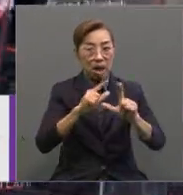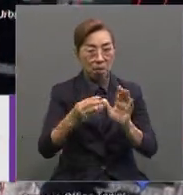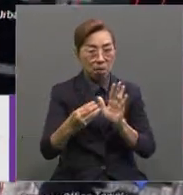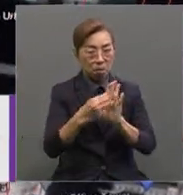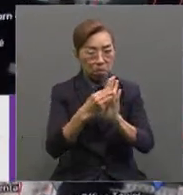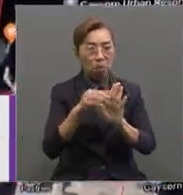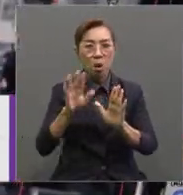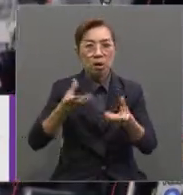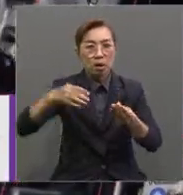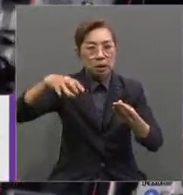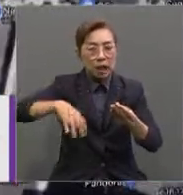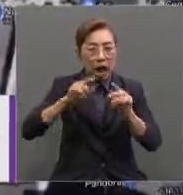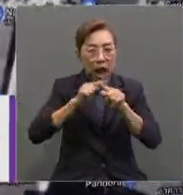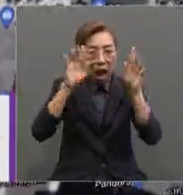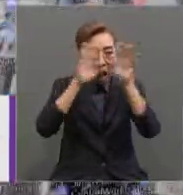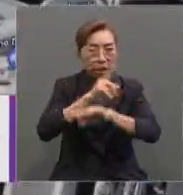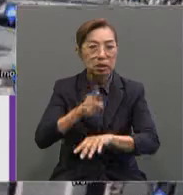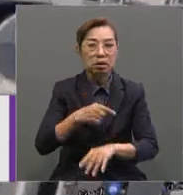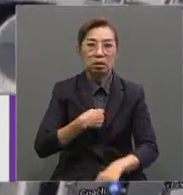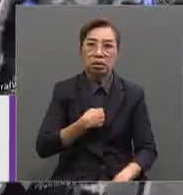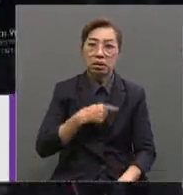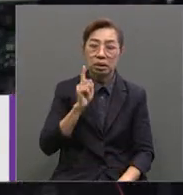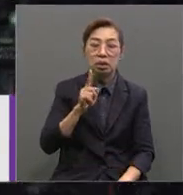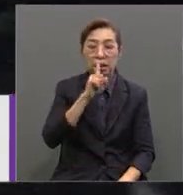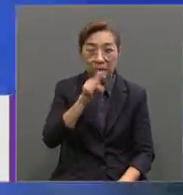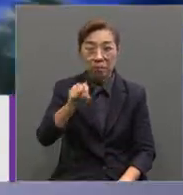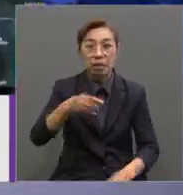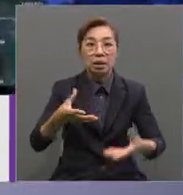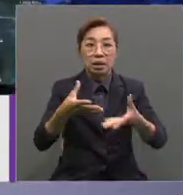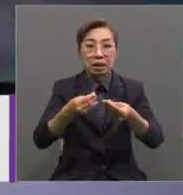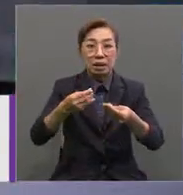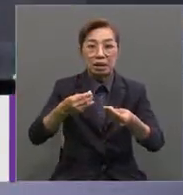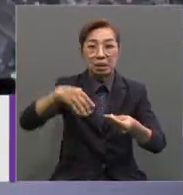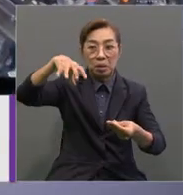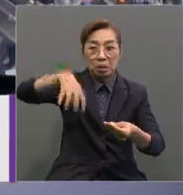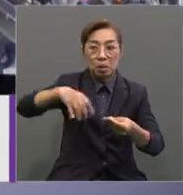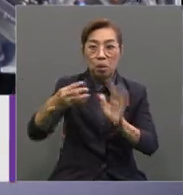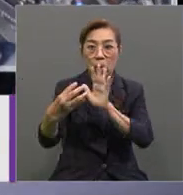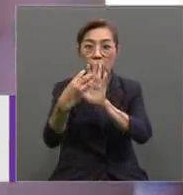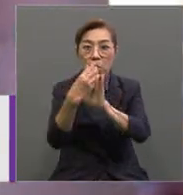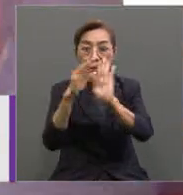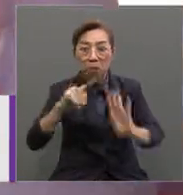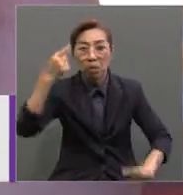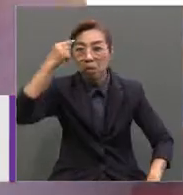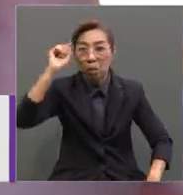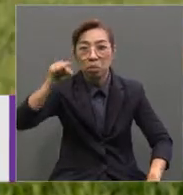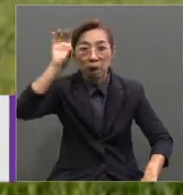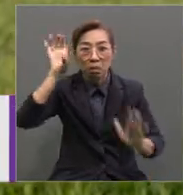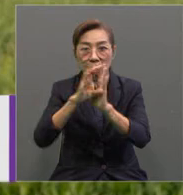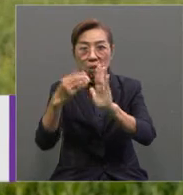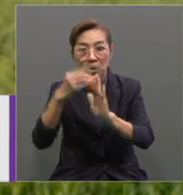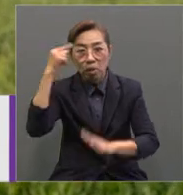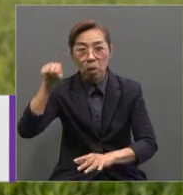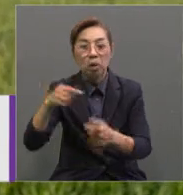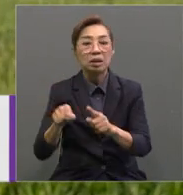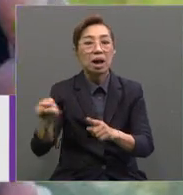ของจริงเลยนะอคือจริงๆแล้วเราก็ไม่รู้นะว่ากรมที่ดินเนี่ยโลโก้เยังไงนะเจอรี่นะฮะคือมิจฉาชีพเขาอ้างว่าส่ง